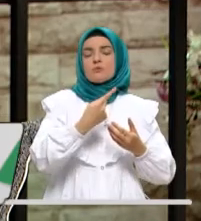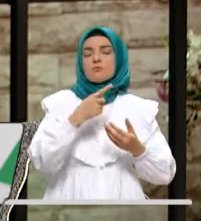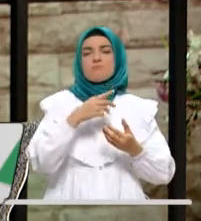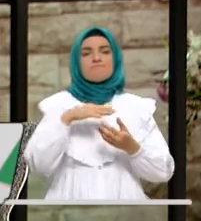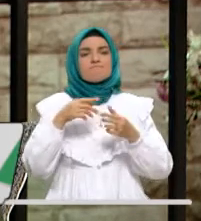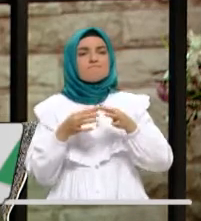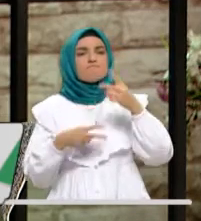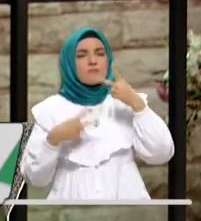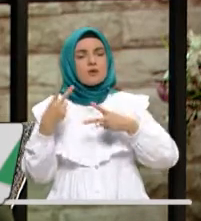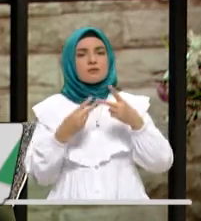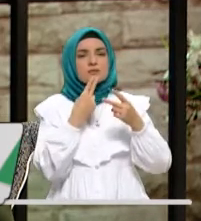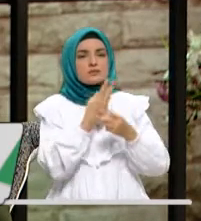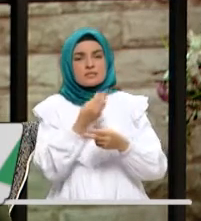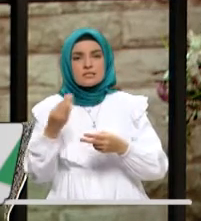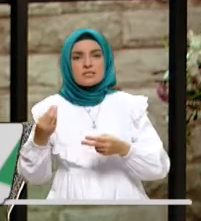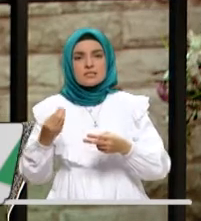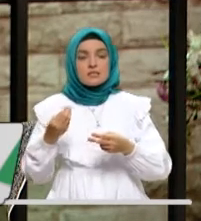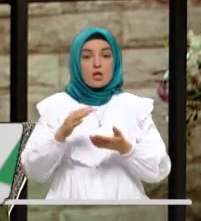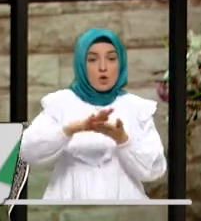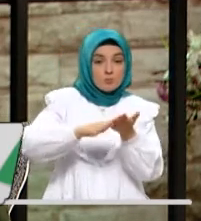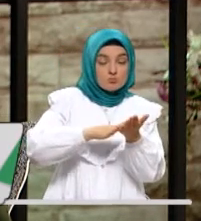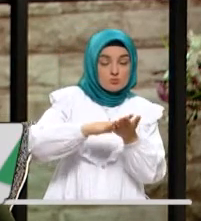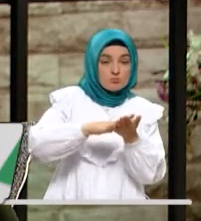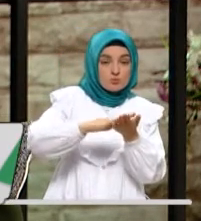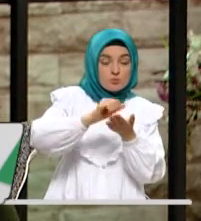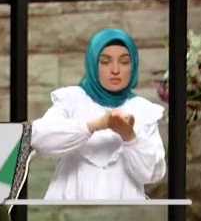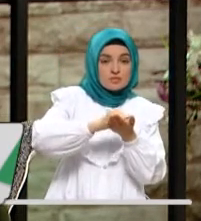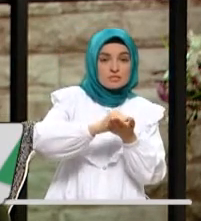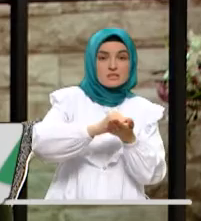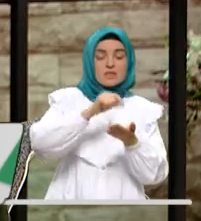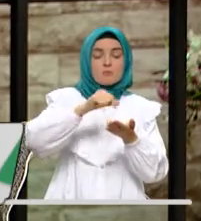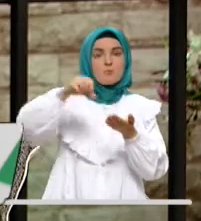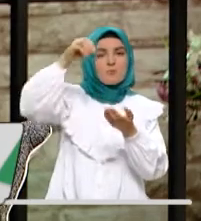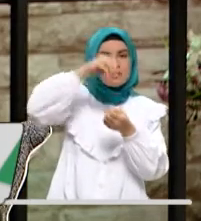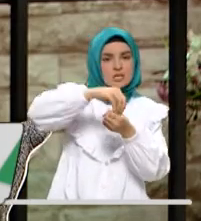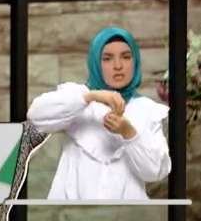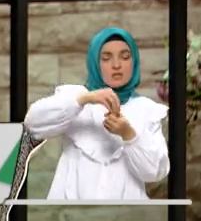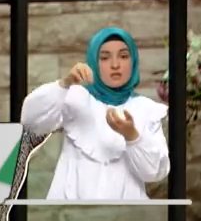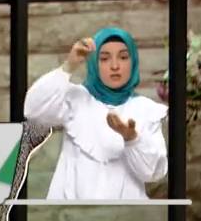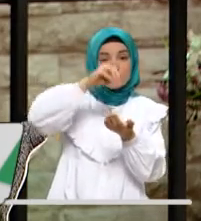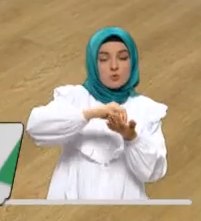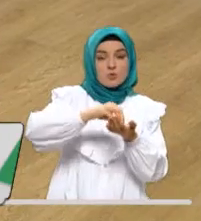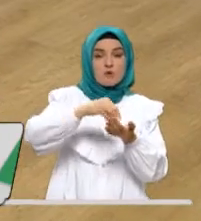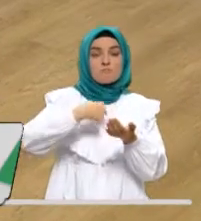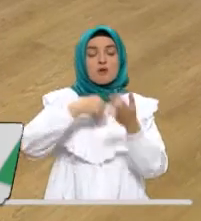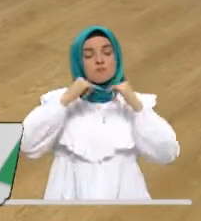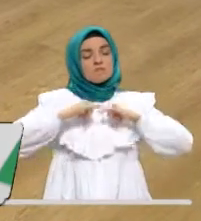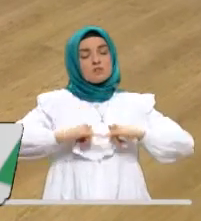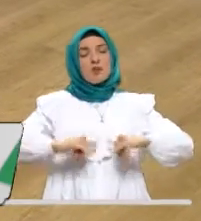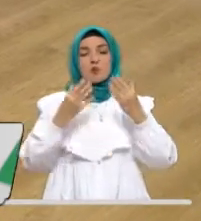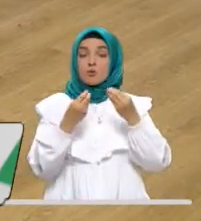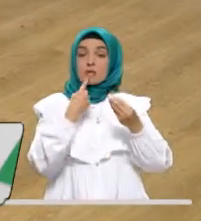hanımlar işte bulaşığını yıkarken içerisine koyacak kadar hani bu, evet, işte o kokuyu hissedince ben rahatlıyorum diyor mesela. İşte